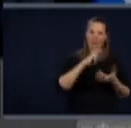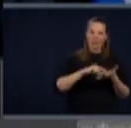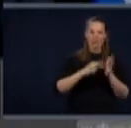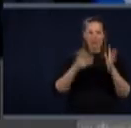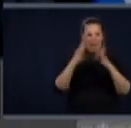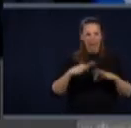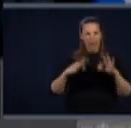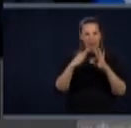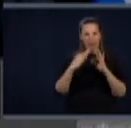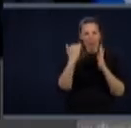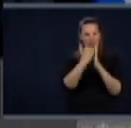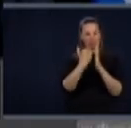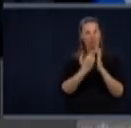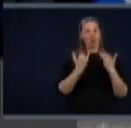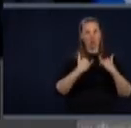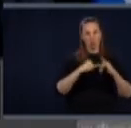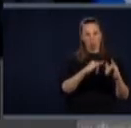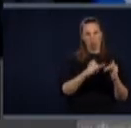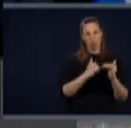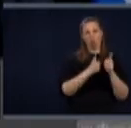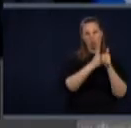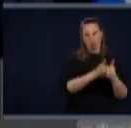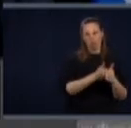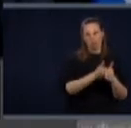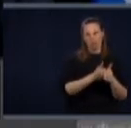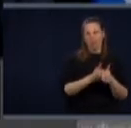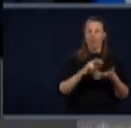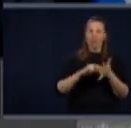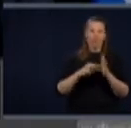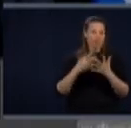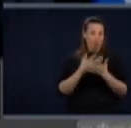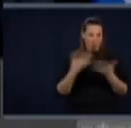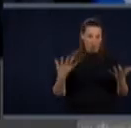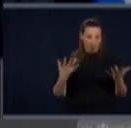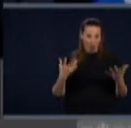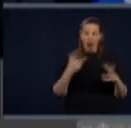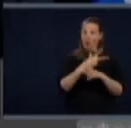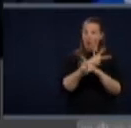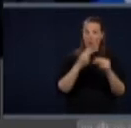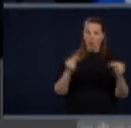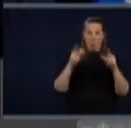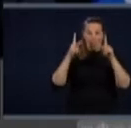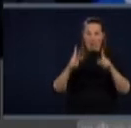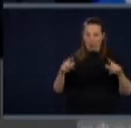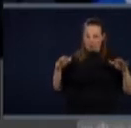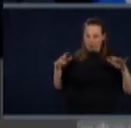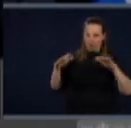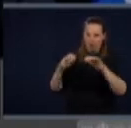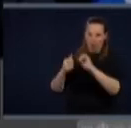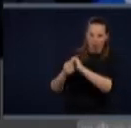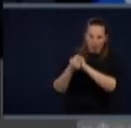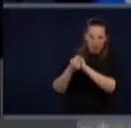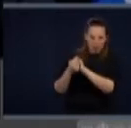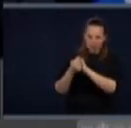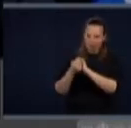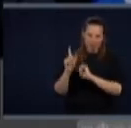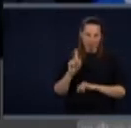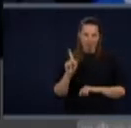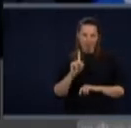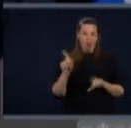à suivre les prescriptions. Ce que ça veut dire, c'est qu'on ne voudra pas de rassemblement des gens à l'extérieur. Ce ne sera pas encore le temps de faire